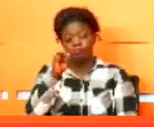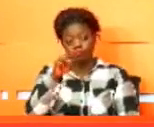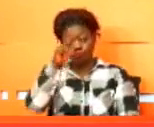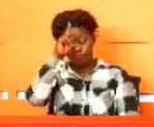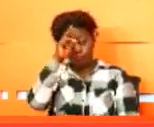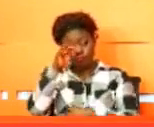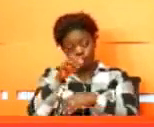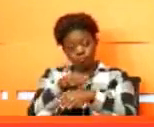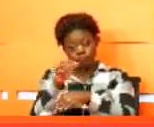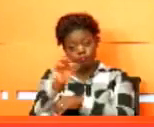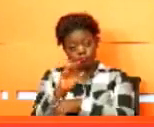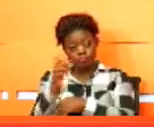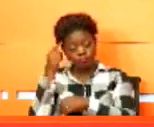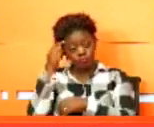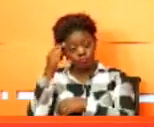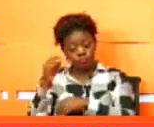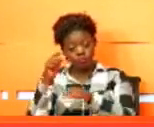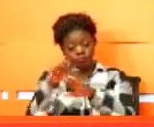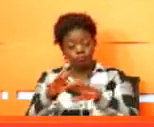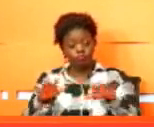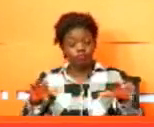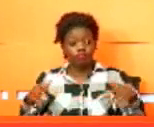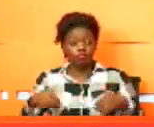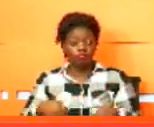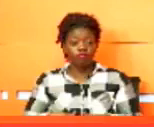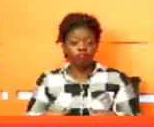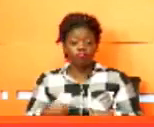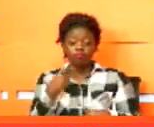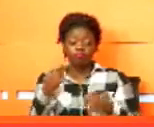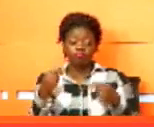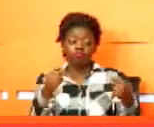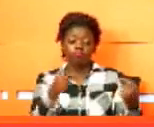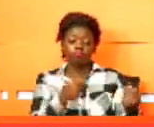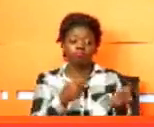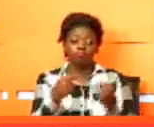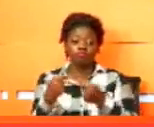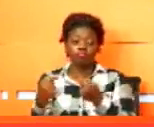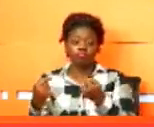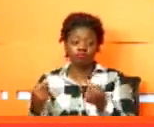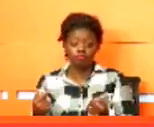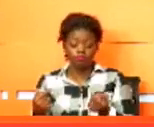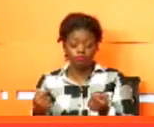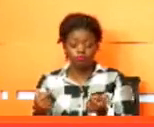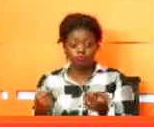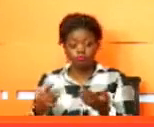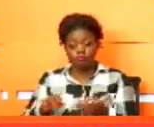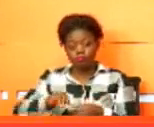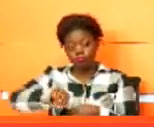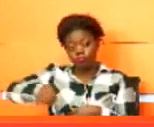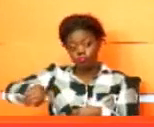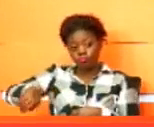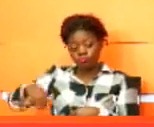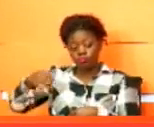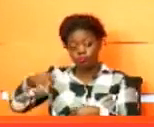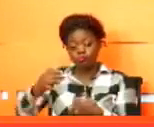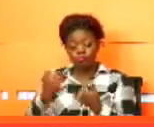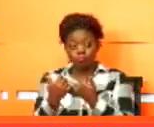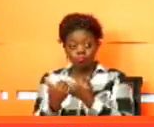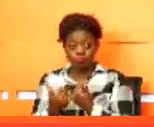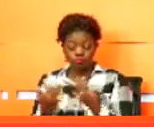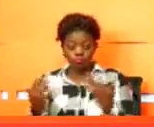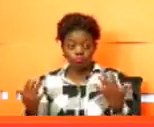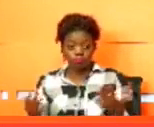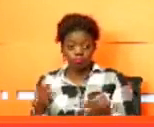w'ekyalayisi olukiiko okutabaganya abataka n'abavubuka be balumiriza okusibula bakazi baabwe bino byonna biri ku kyalo